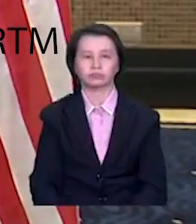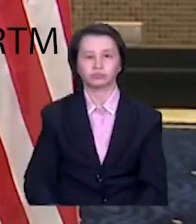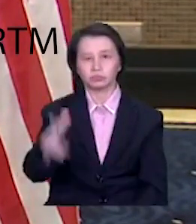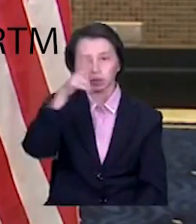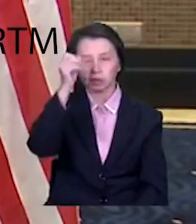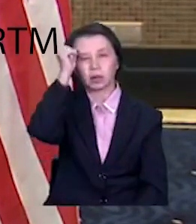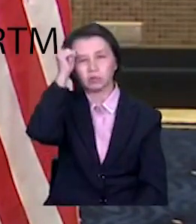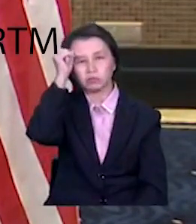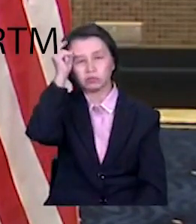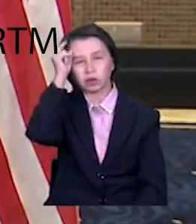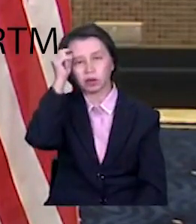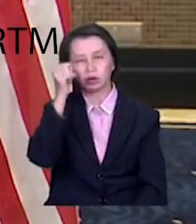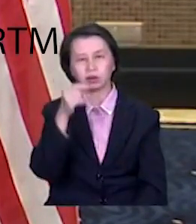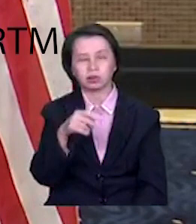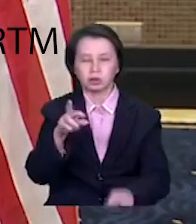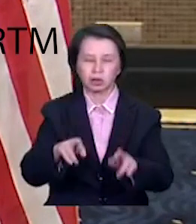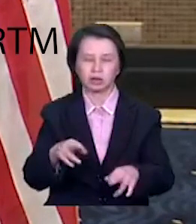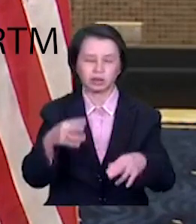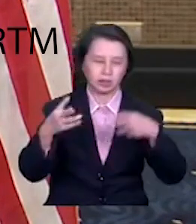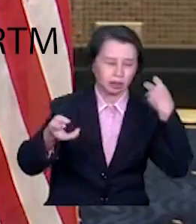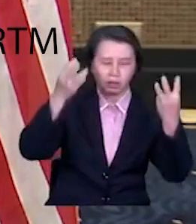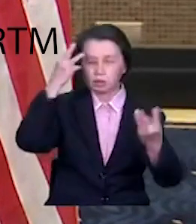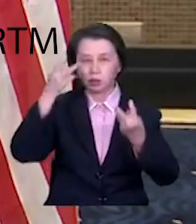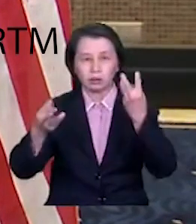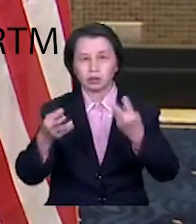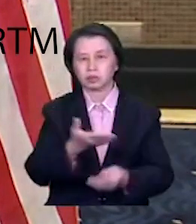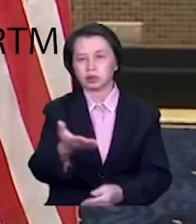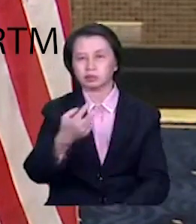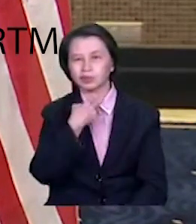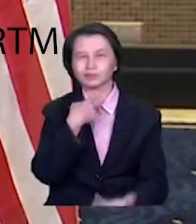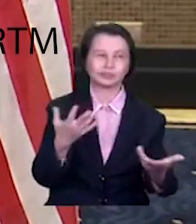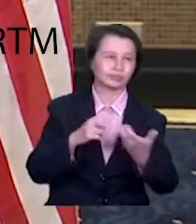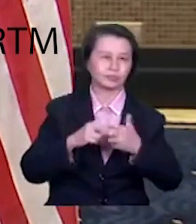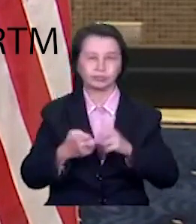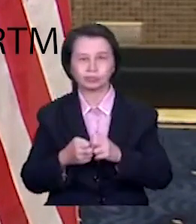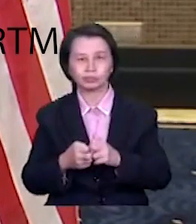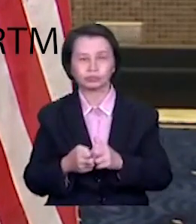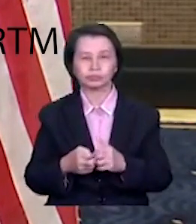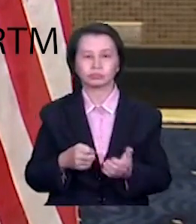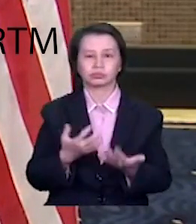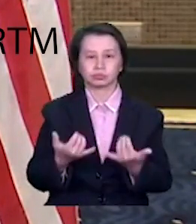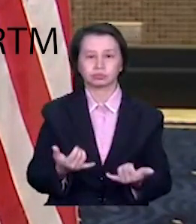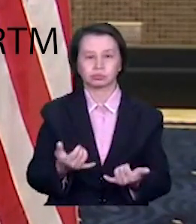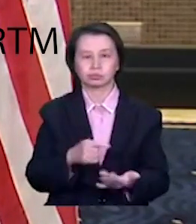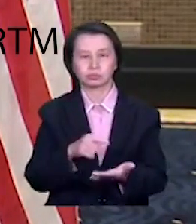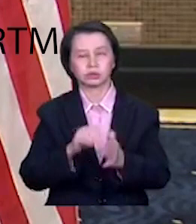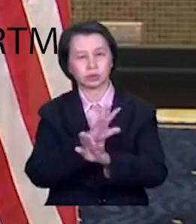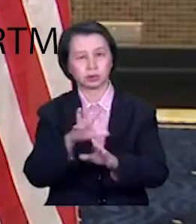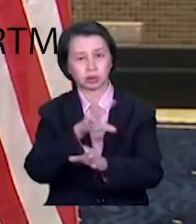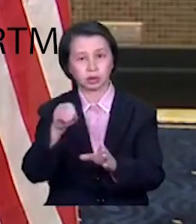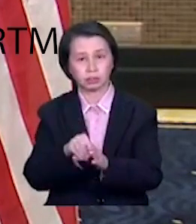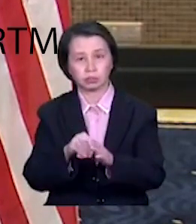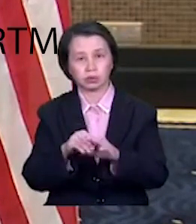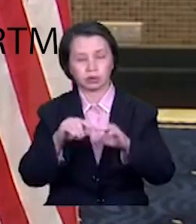Kerajaan faham keresahan rakyat pada masa ini, ramai yang terjejas dan ini bukanlah melibatkan